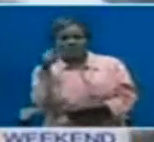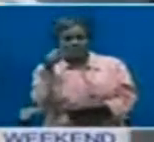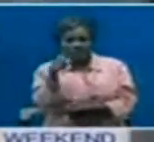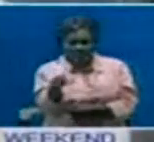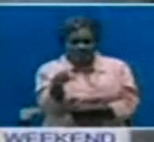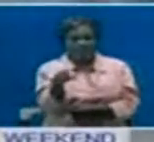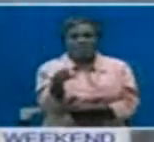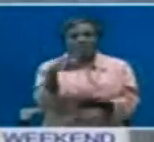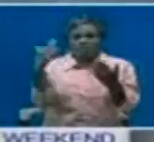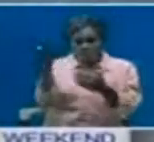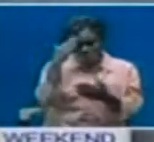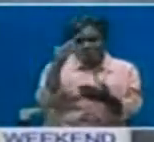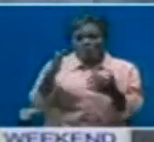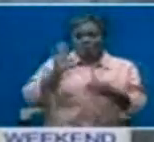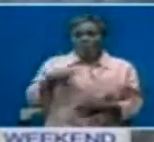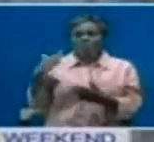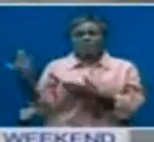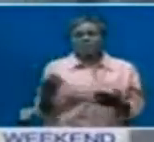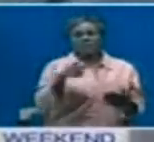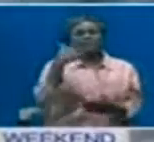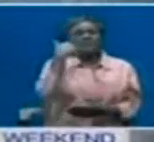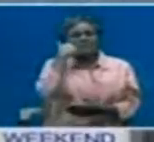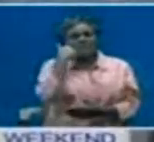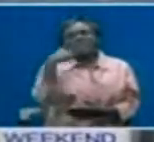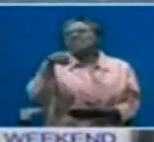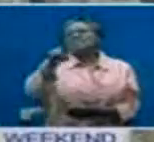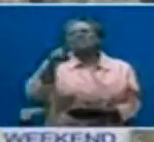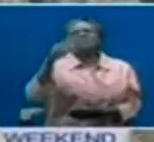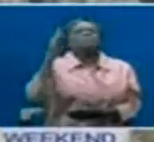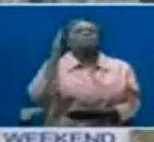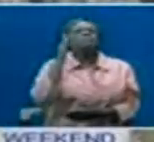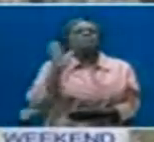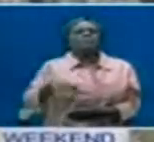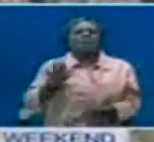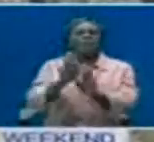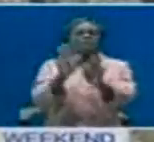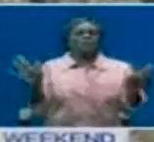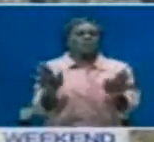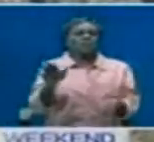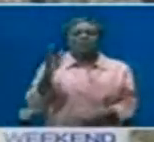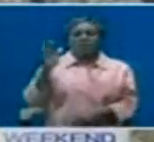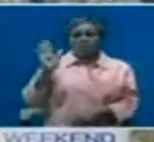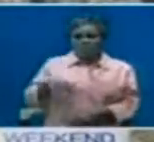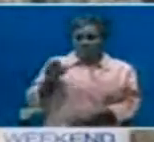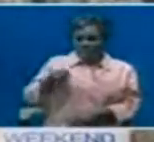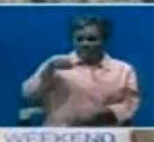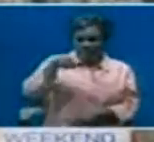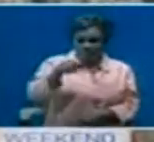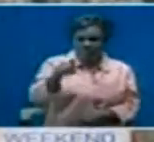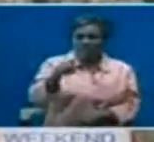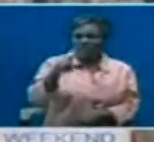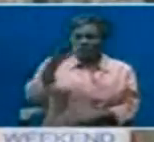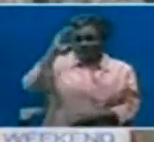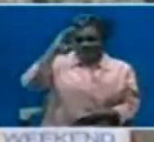huyu mama ndio ameniletea. Ana hiyo mgonjwa basa anaitwa ya mama tu. Sasa unajua sasa wa mama saa nyingine si waaminifu, wote si